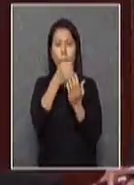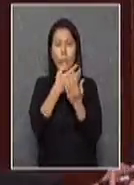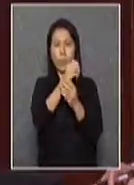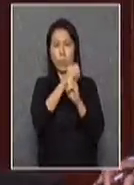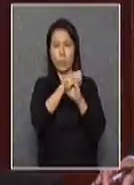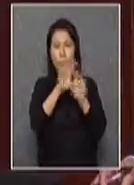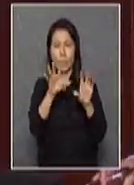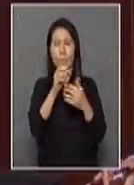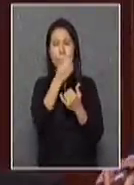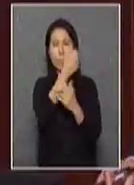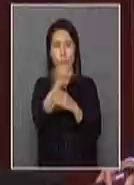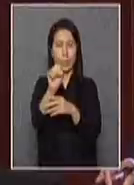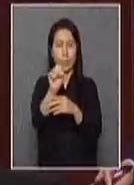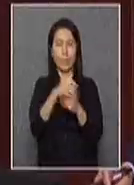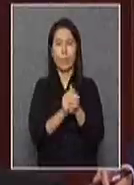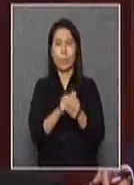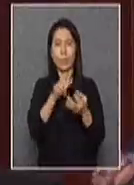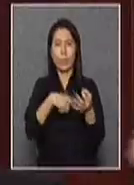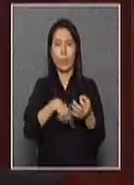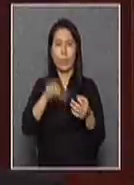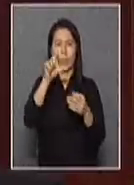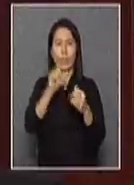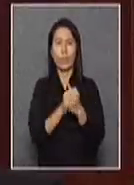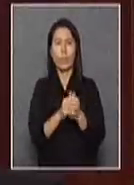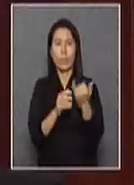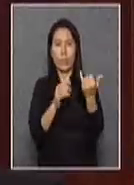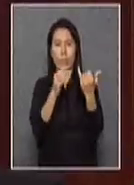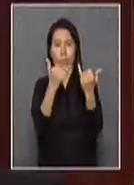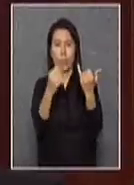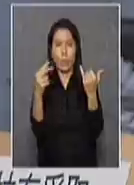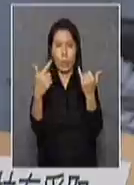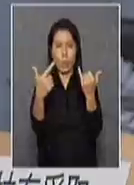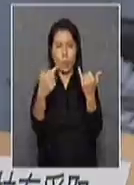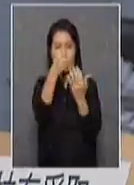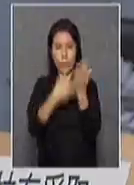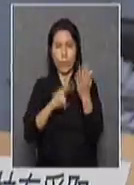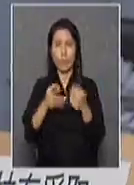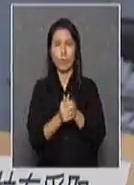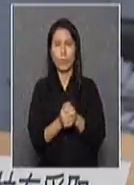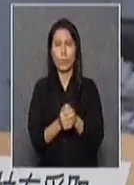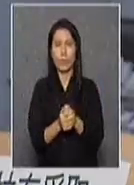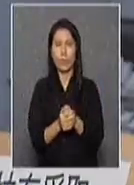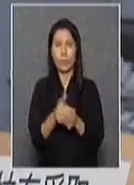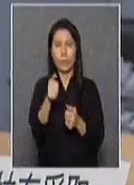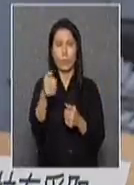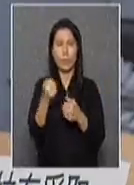正案被否決。梁國雄議員，再請你動議第668項修正案。 多謝主